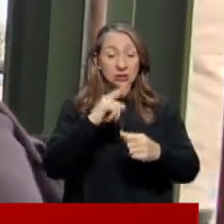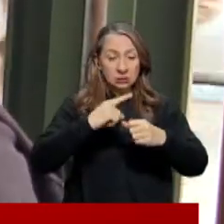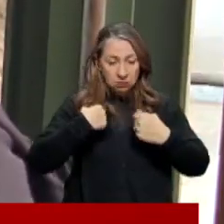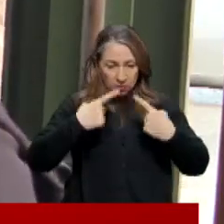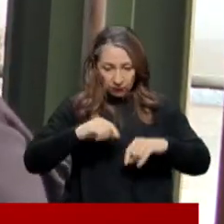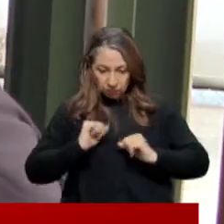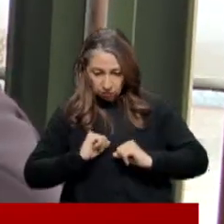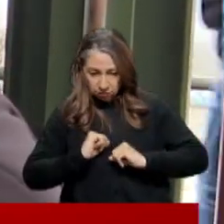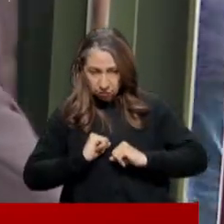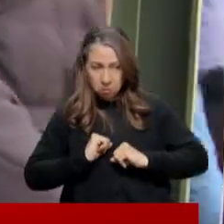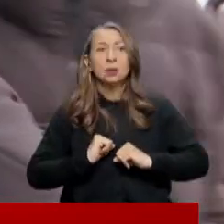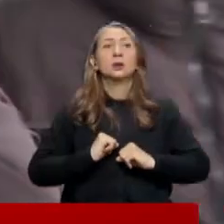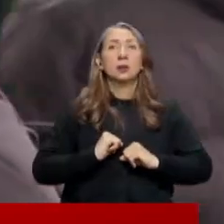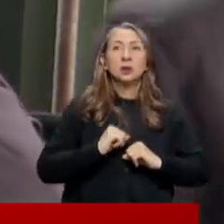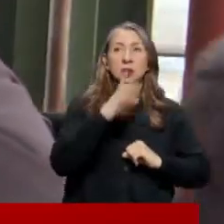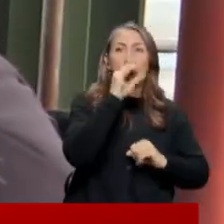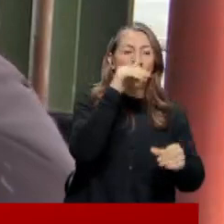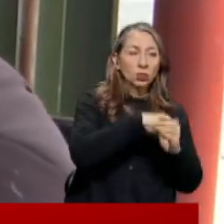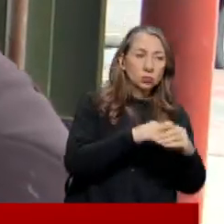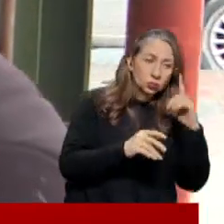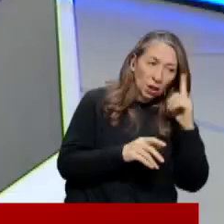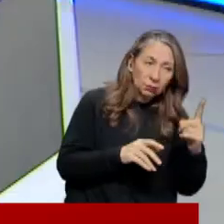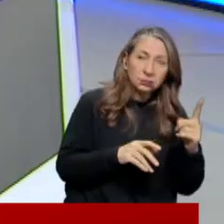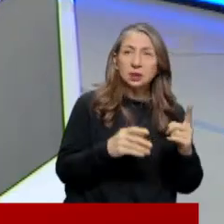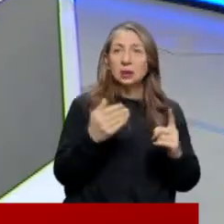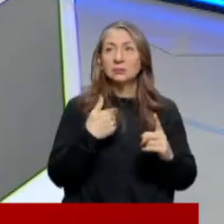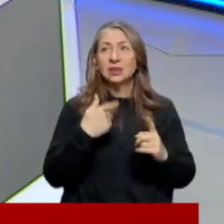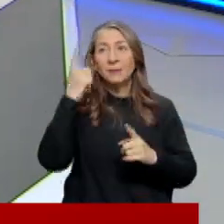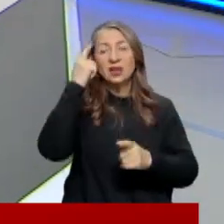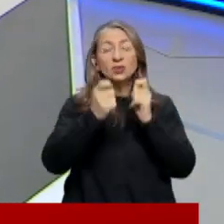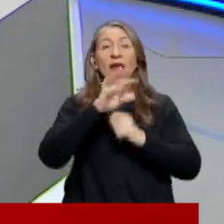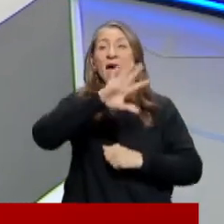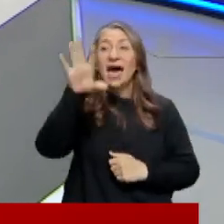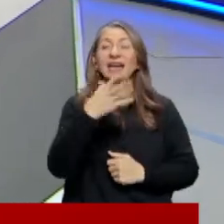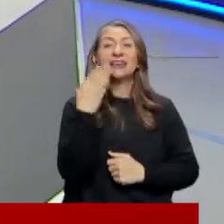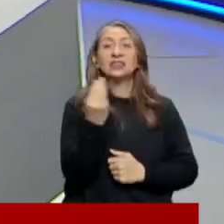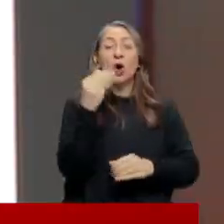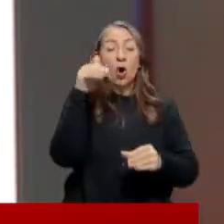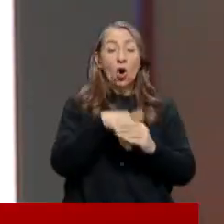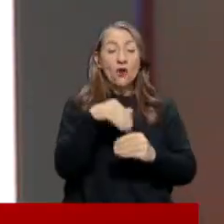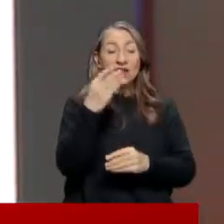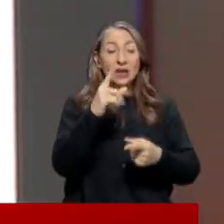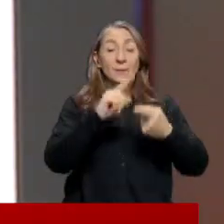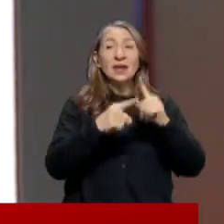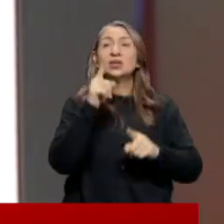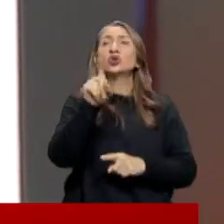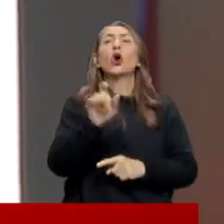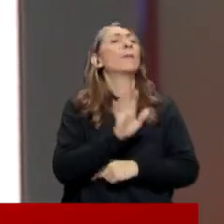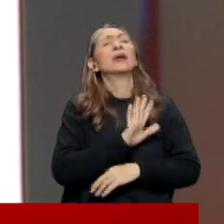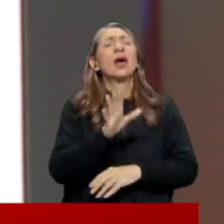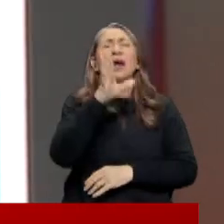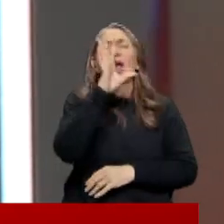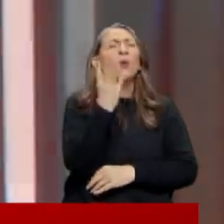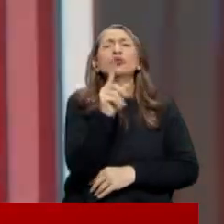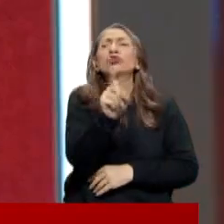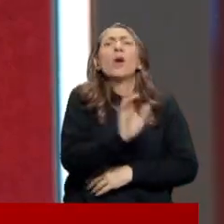mı çalışalım, kimi oy atacağımızı mı düşünelim? Bize başvuran her gencin oy vereceği partiyi sormadan, kim